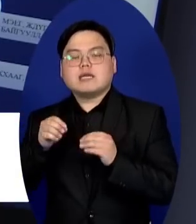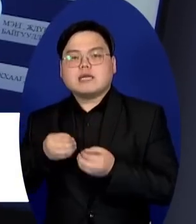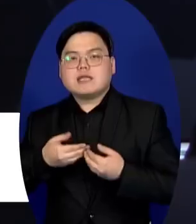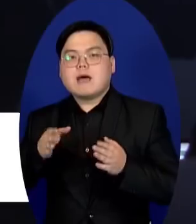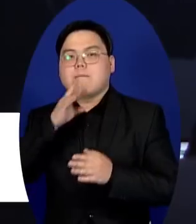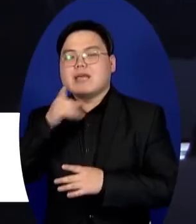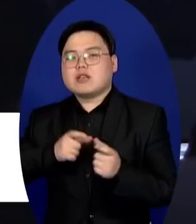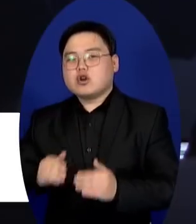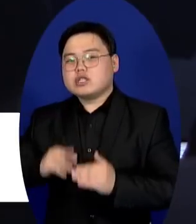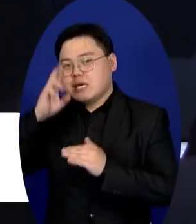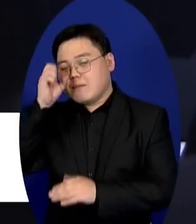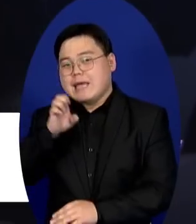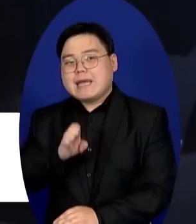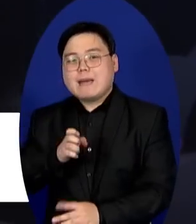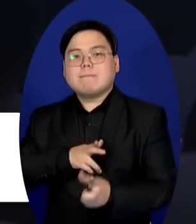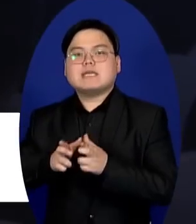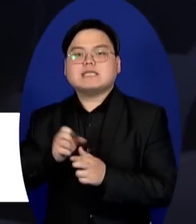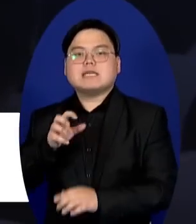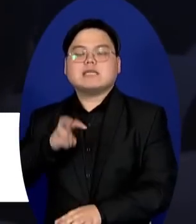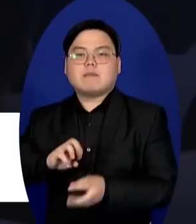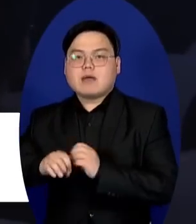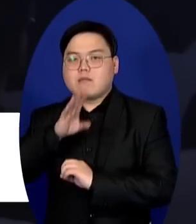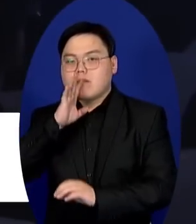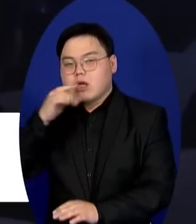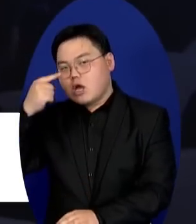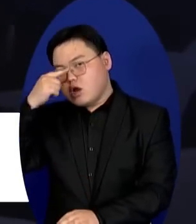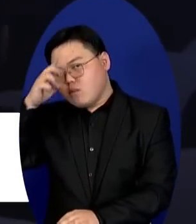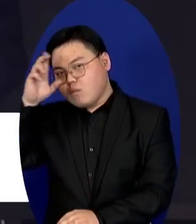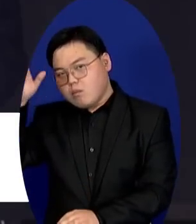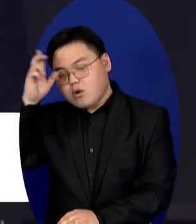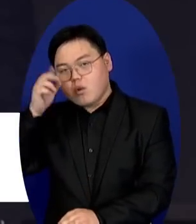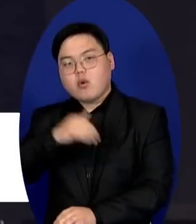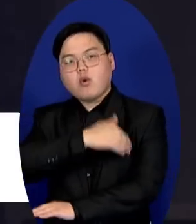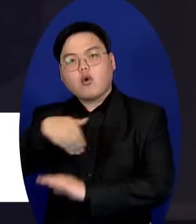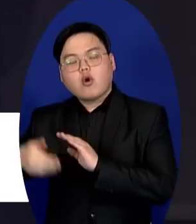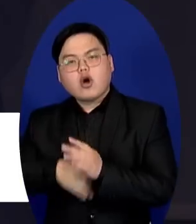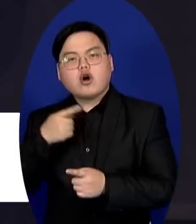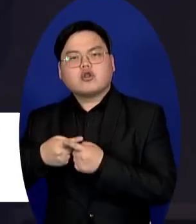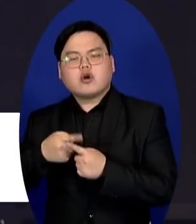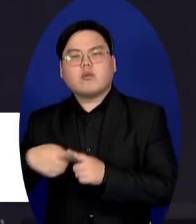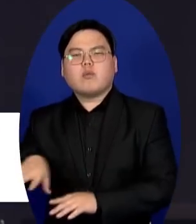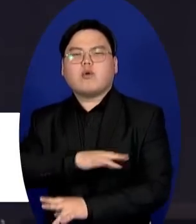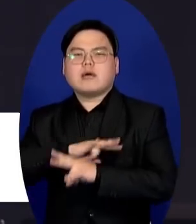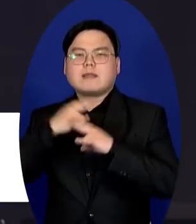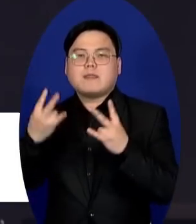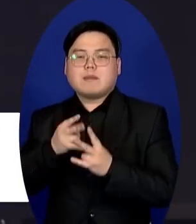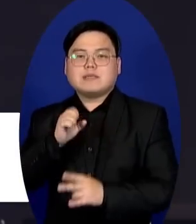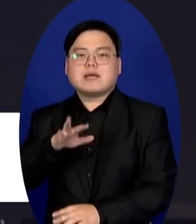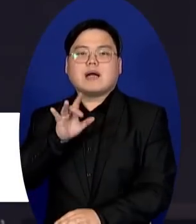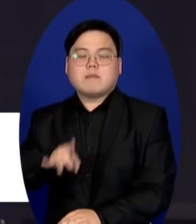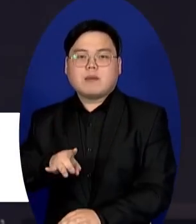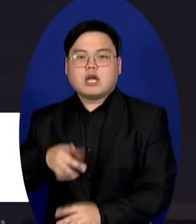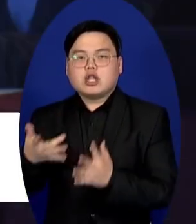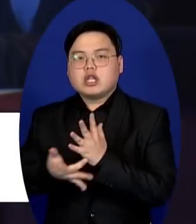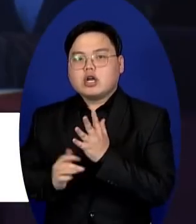яамтай хамтран e-бизнес системийг нэвтрүүлнэ. Эрүүл мэнд, боловсрол, уулуурхай, хөдөө аж ахуй тэргүүтэй нийгмийн бүхэл салбарт